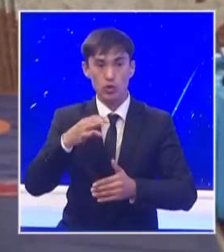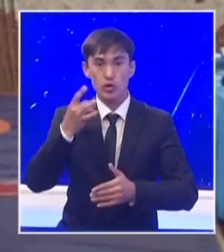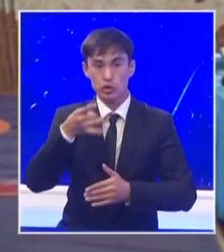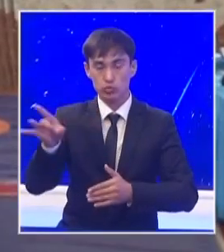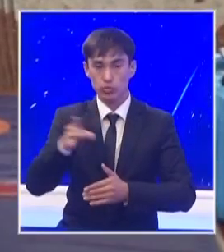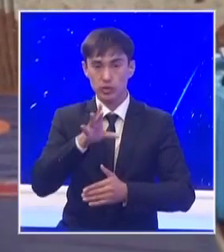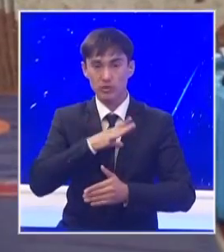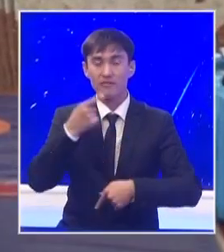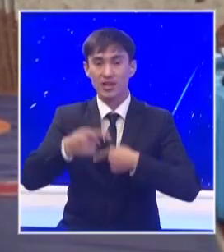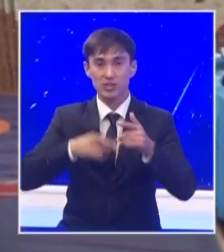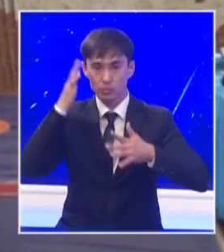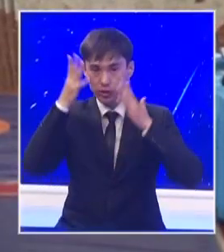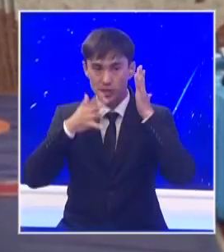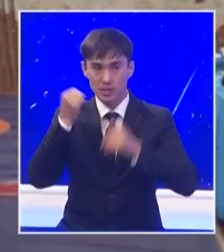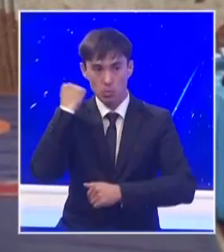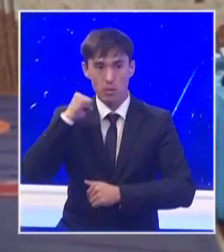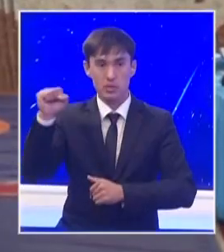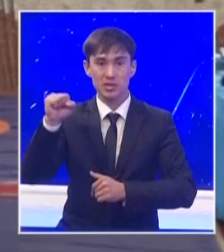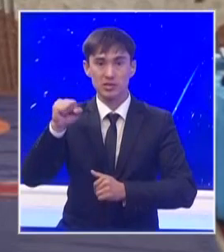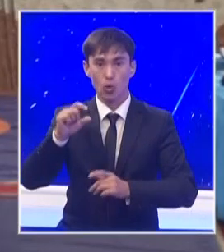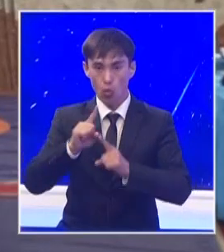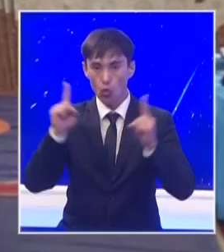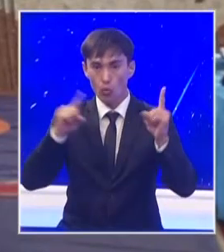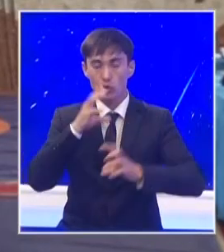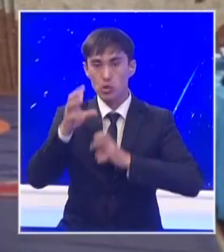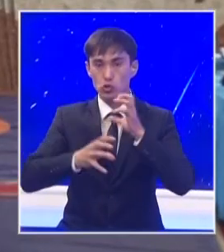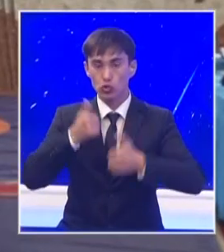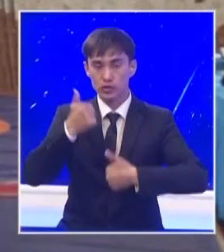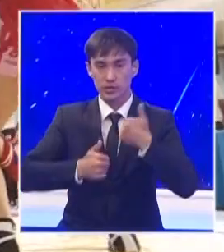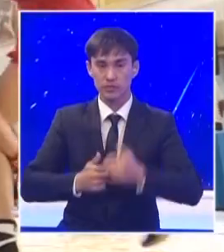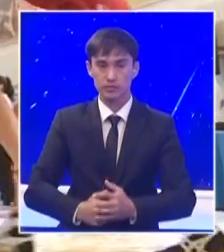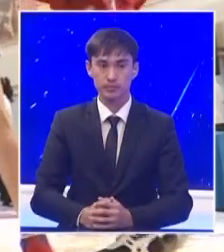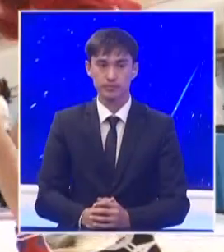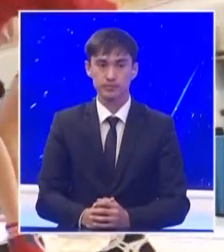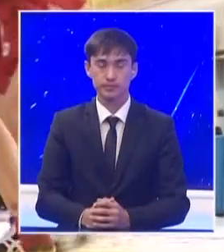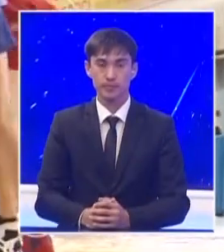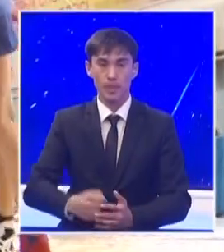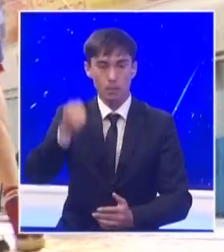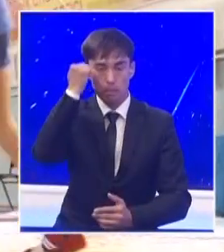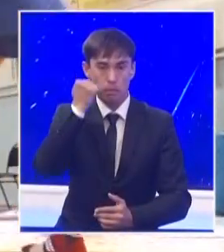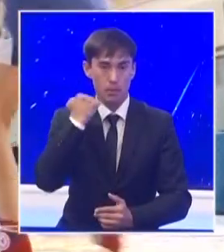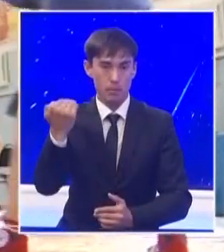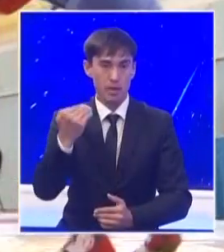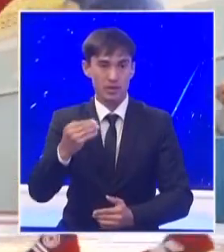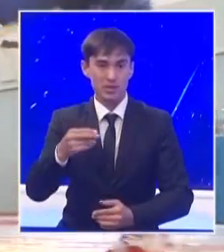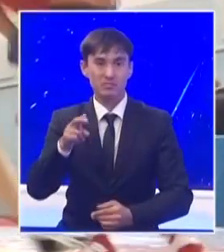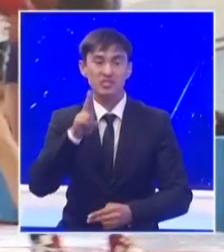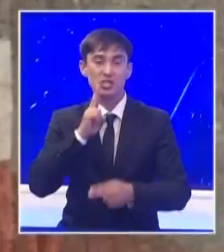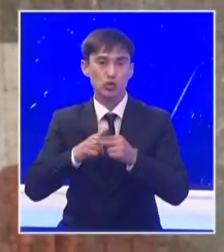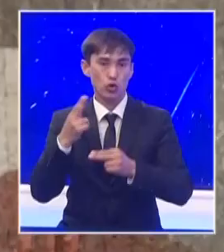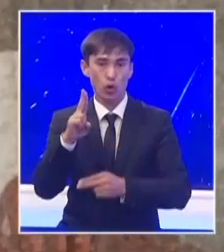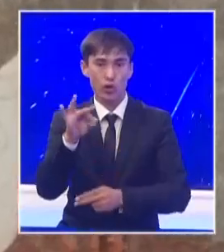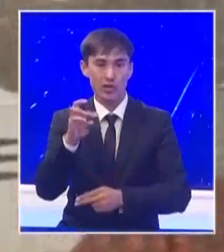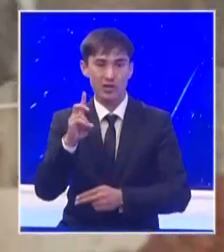республики. В дальнейшем мечтаю стать победительницей крупных международных стартов. Благодаря победам сестер Даулетки Льды и